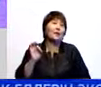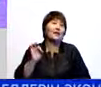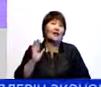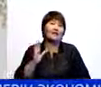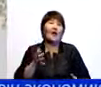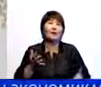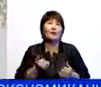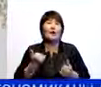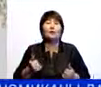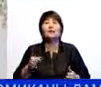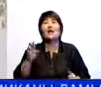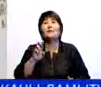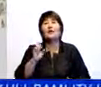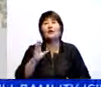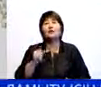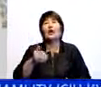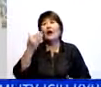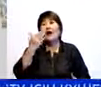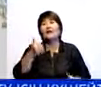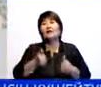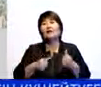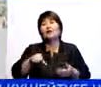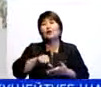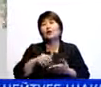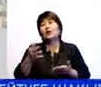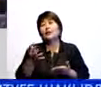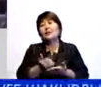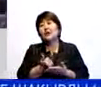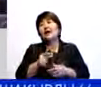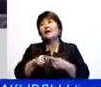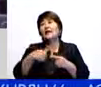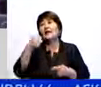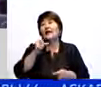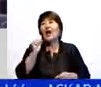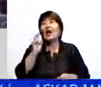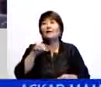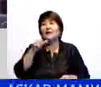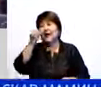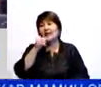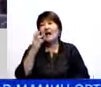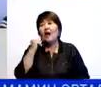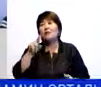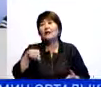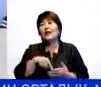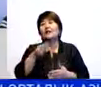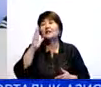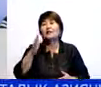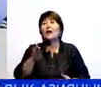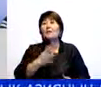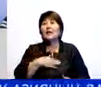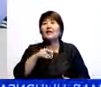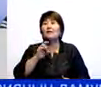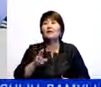бұйырды. Бұдан бөлек Бексұлтан халықаралық айтысқа жолдама жеңіп алды. Яғни келер жылдың ақпан айында Алматы қаласында өтетін «Менің